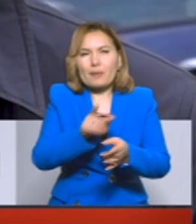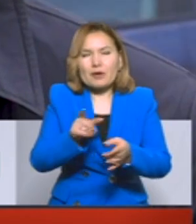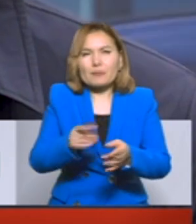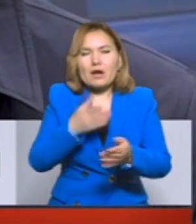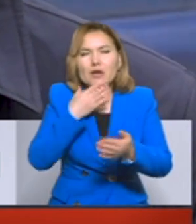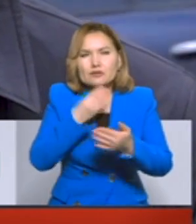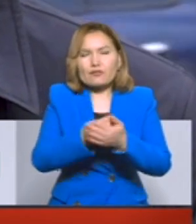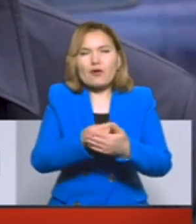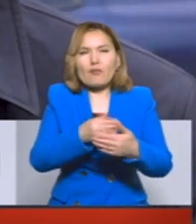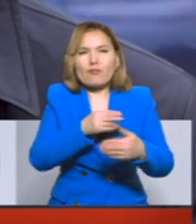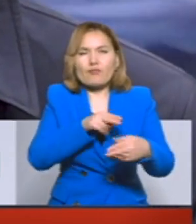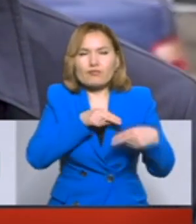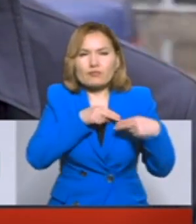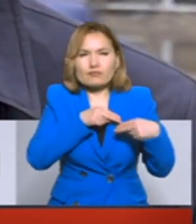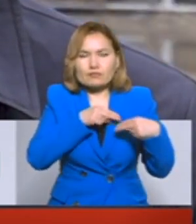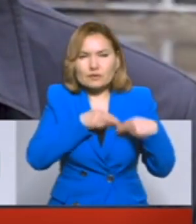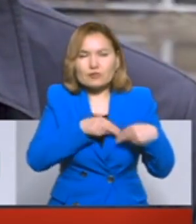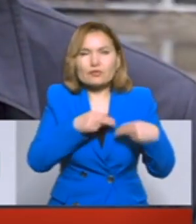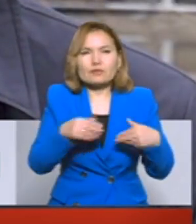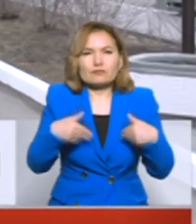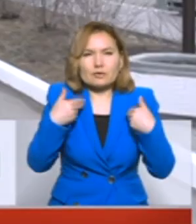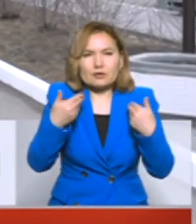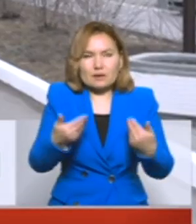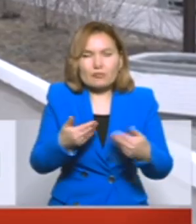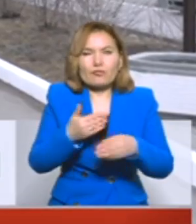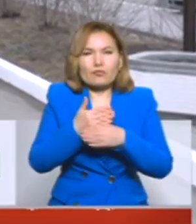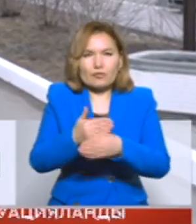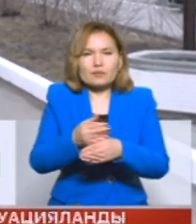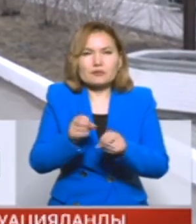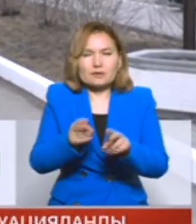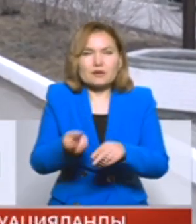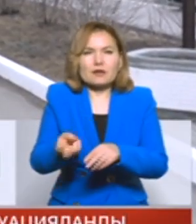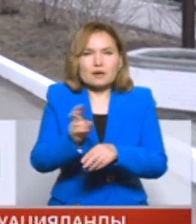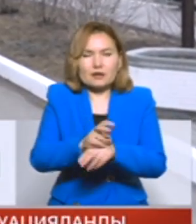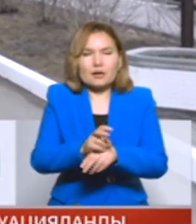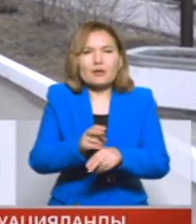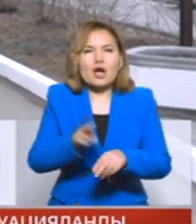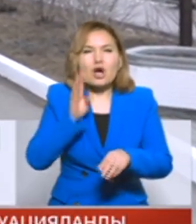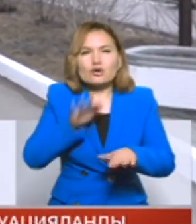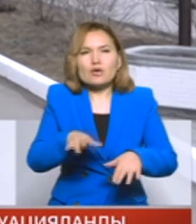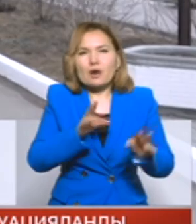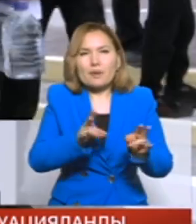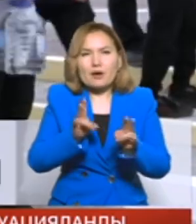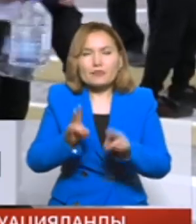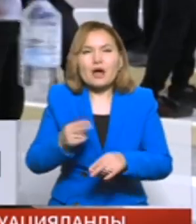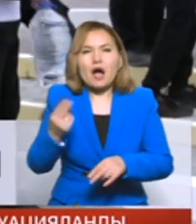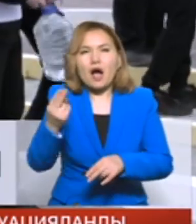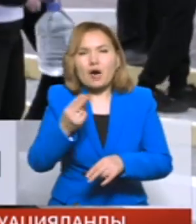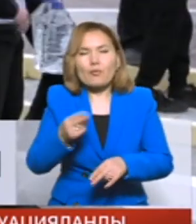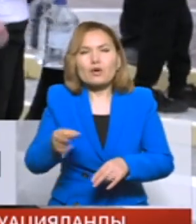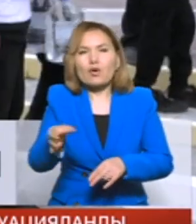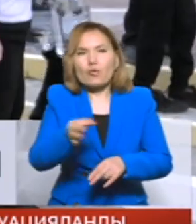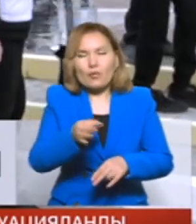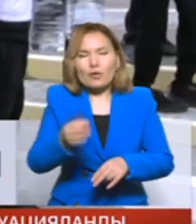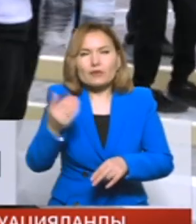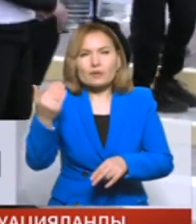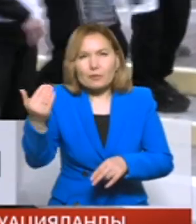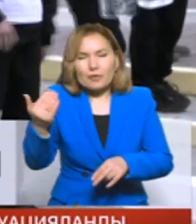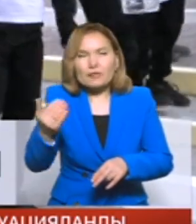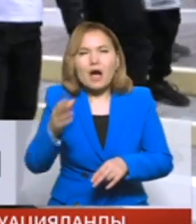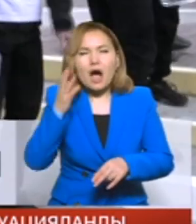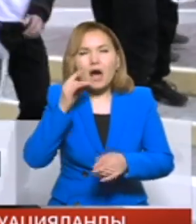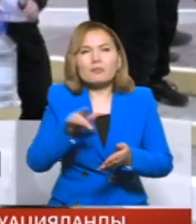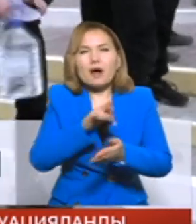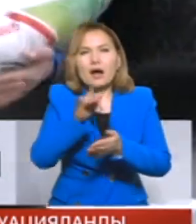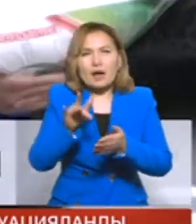қиыншылықта бірлікте болу керек деп ойлаймын. Су тасқынынан зардап шеккен ақмолалықтарға Алматы қаласынан да